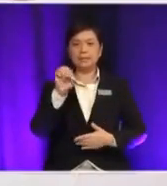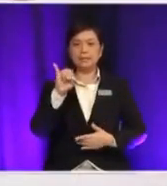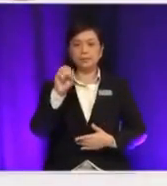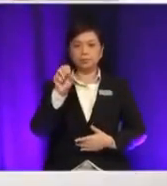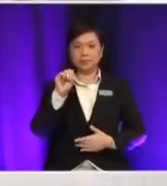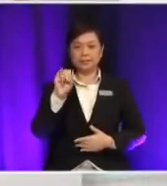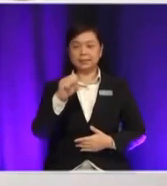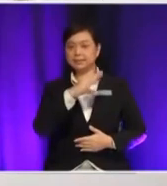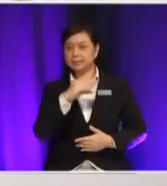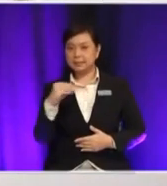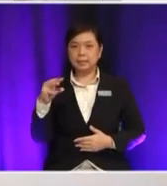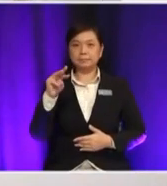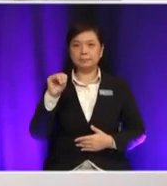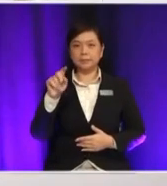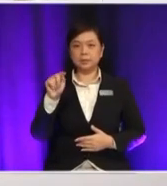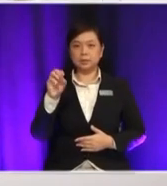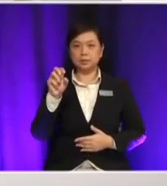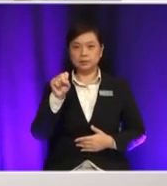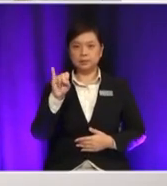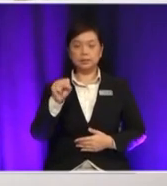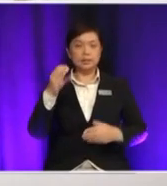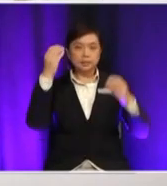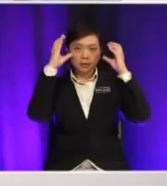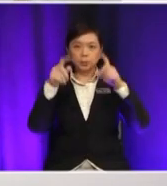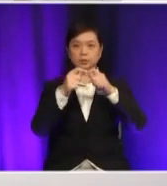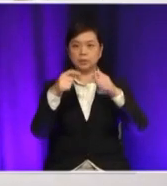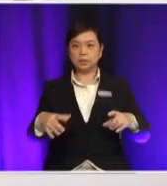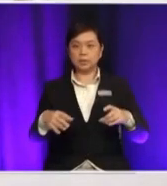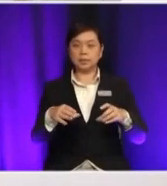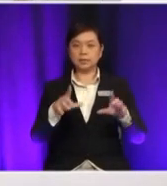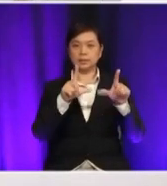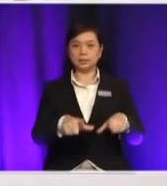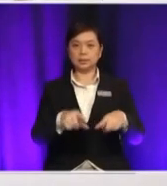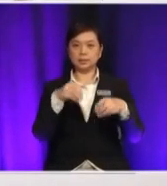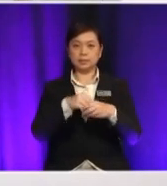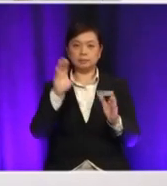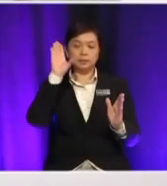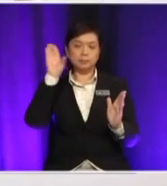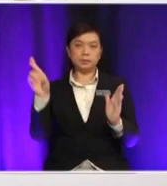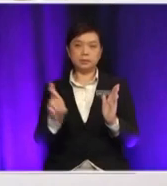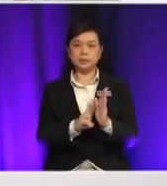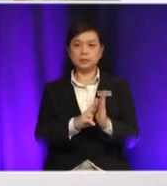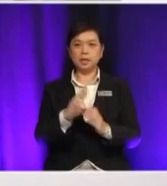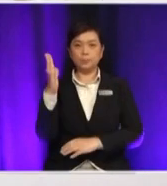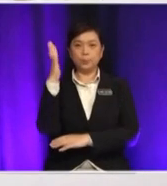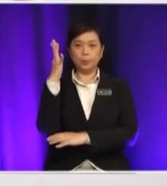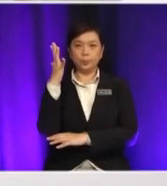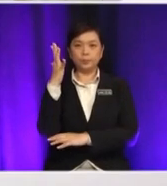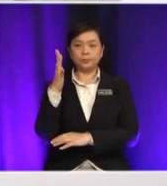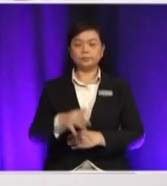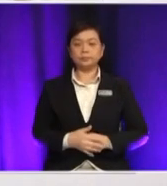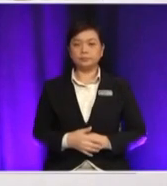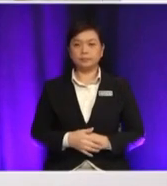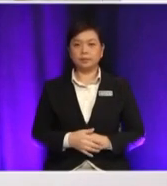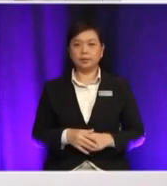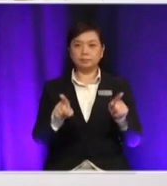gambar aja pokok yang senang supaya murid-murid dan Kris paham Apa perbedaan dan persamaannya super